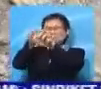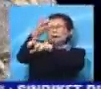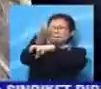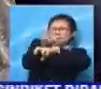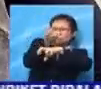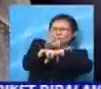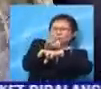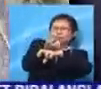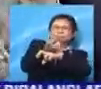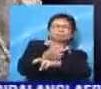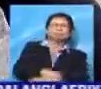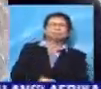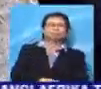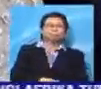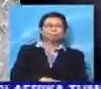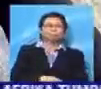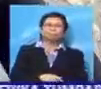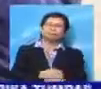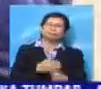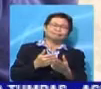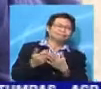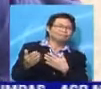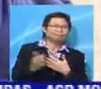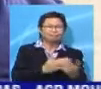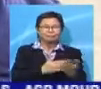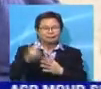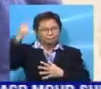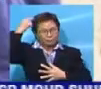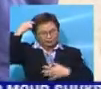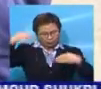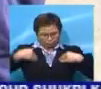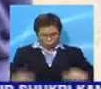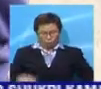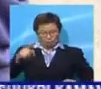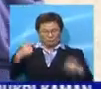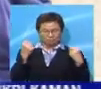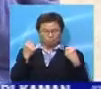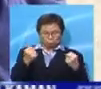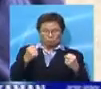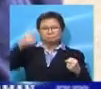batu di batuan ini. Apapun, mental fizikal kena kuatlah.